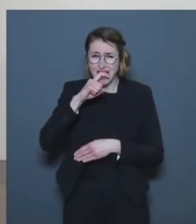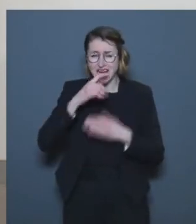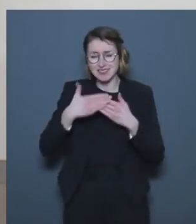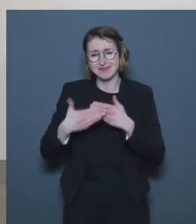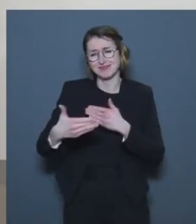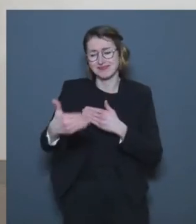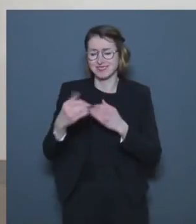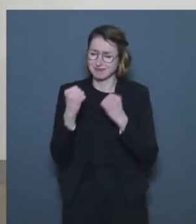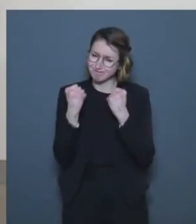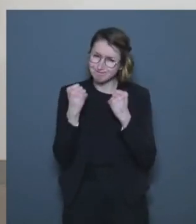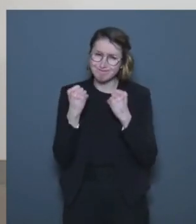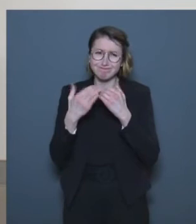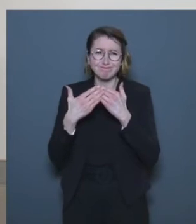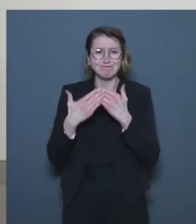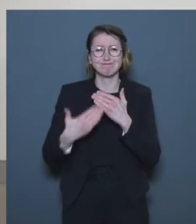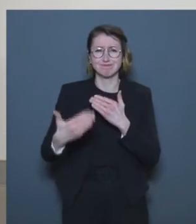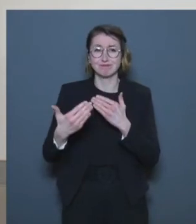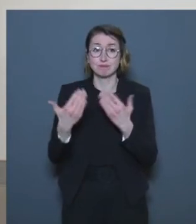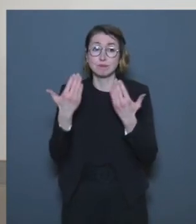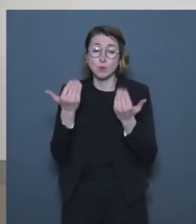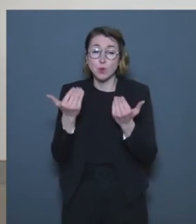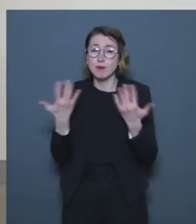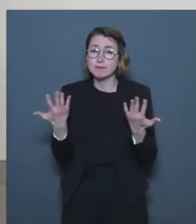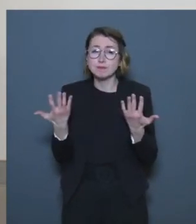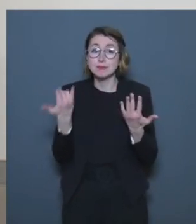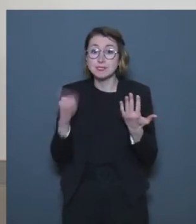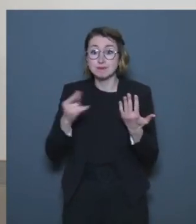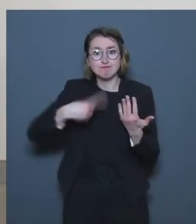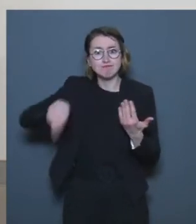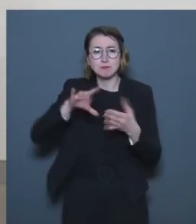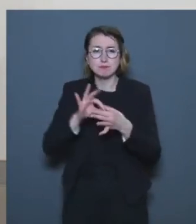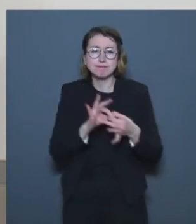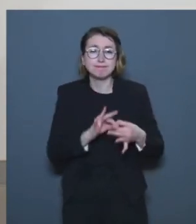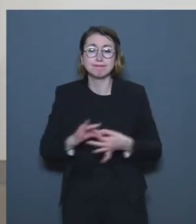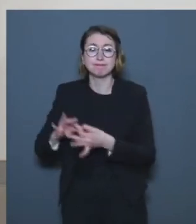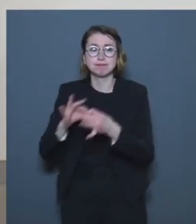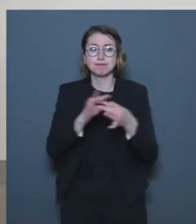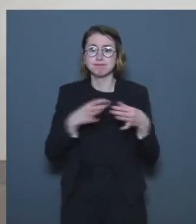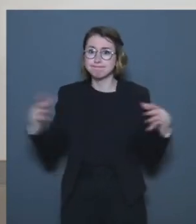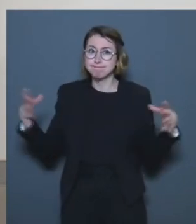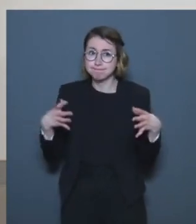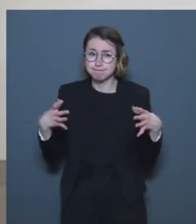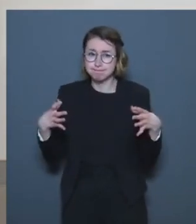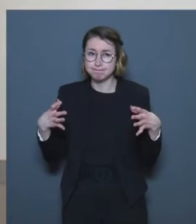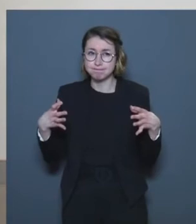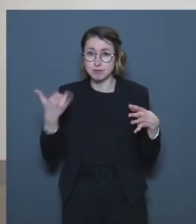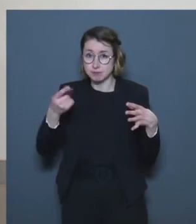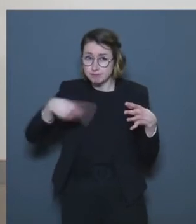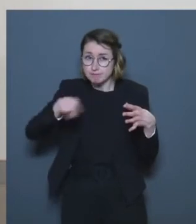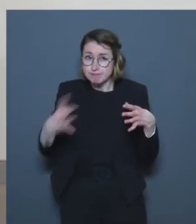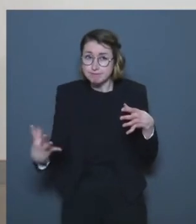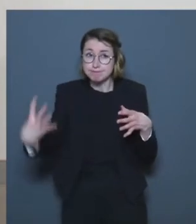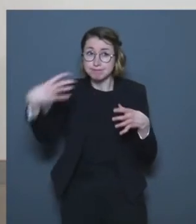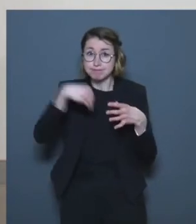parce que si nous unissons nos forces, on voit la lumière à la fin du